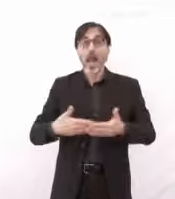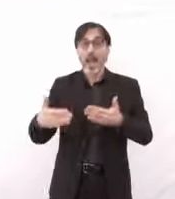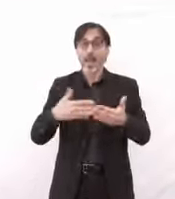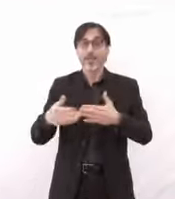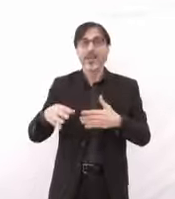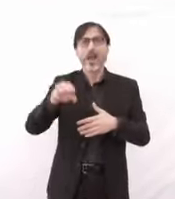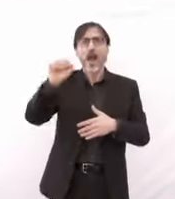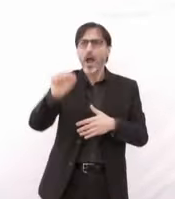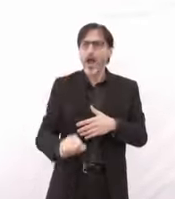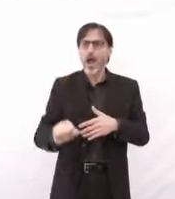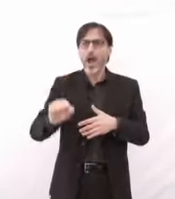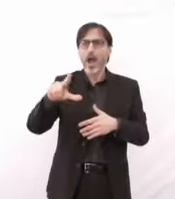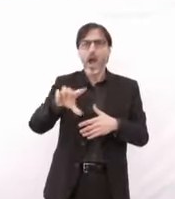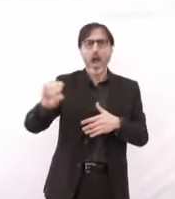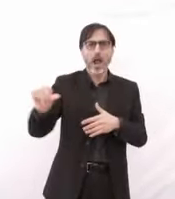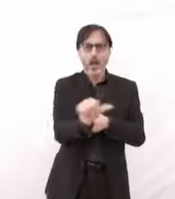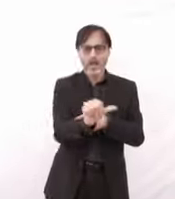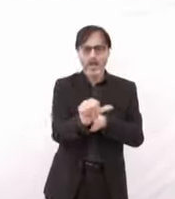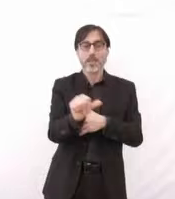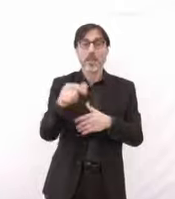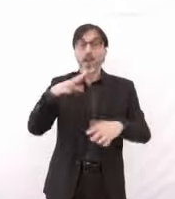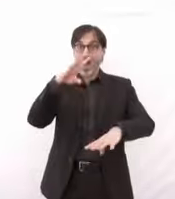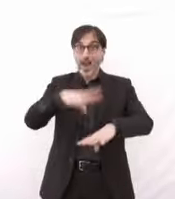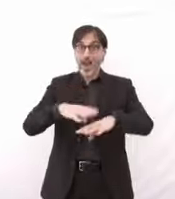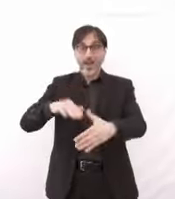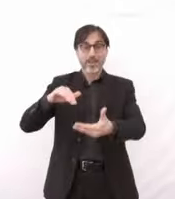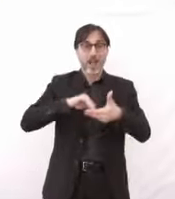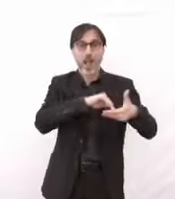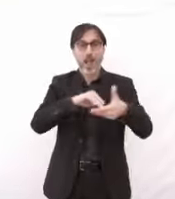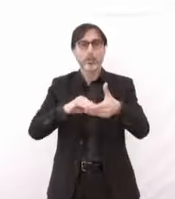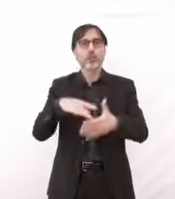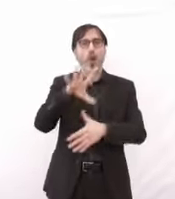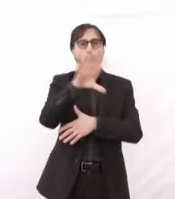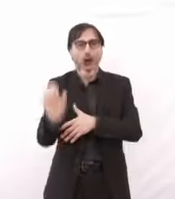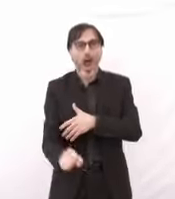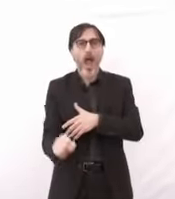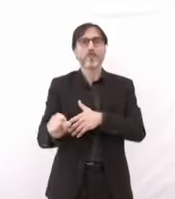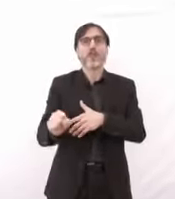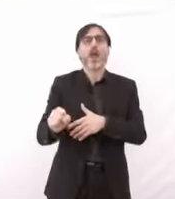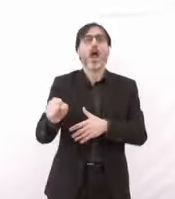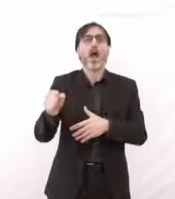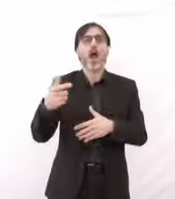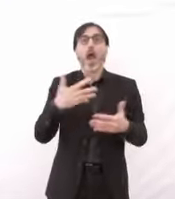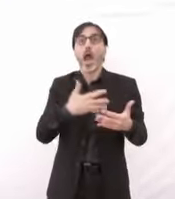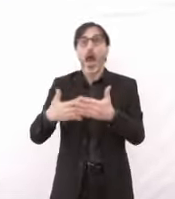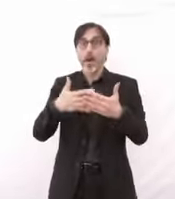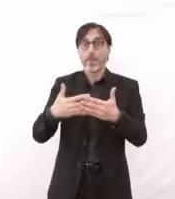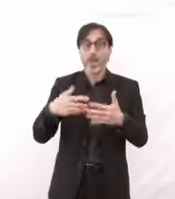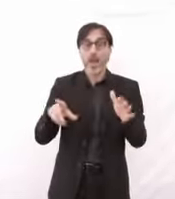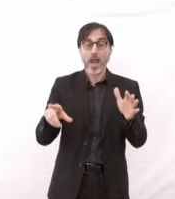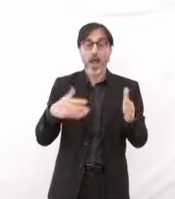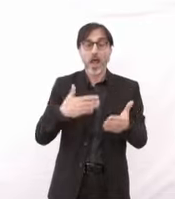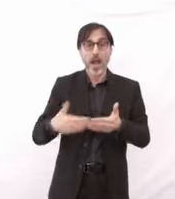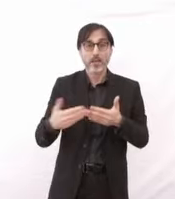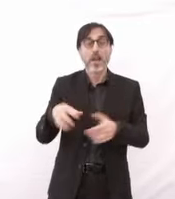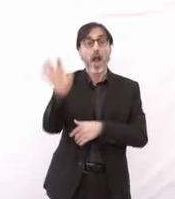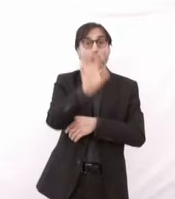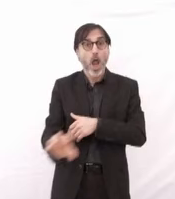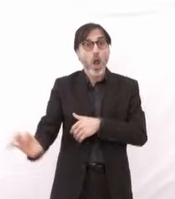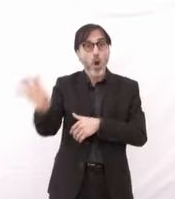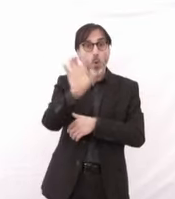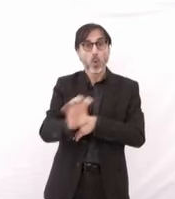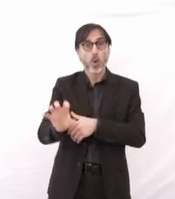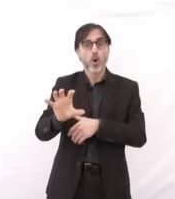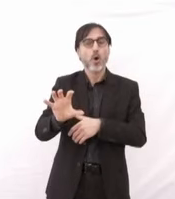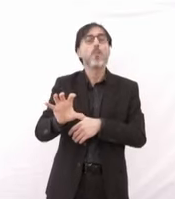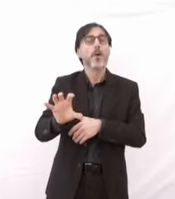Bene, questa rete di associazioni che in Africa, nelle Afriche, in America Latina e in Europa